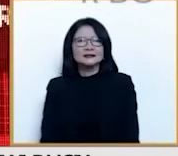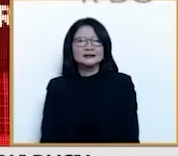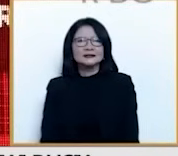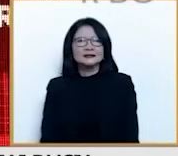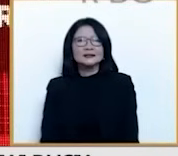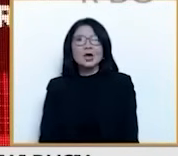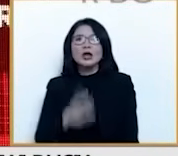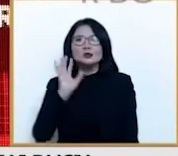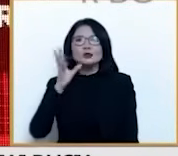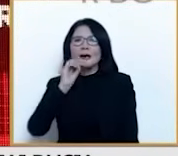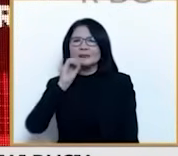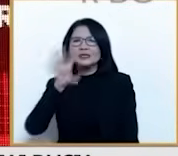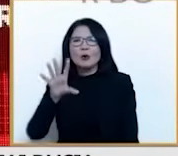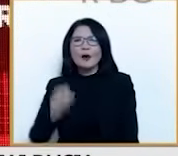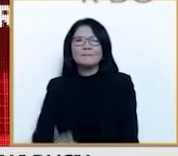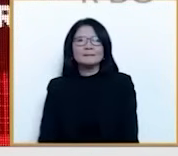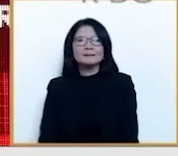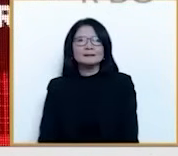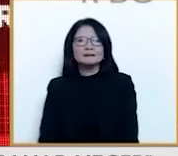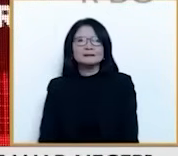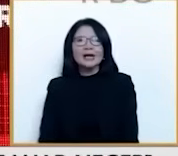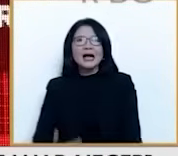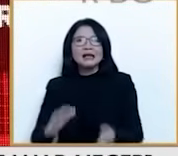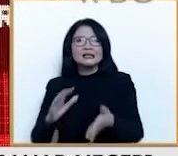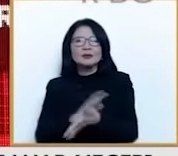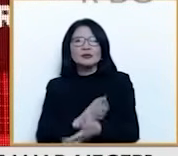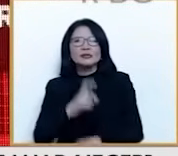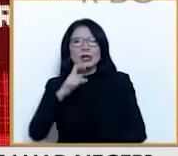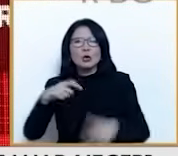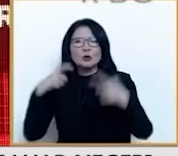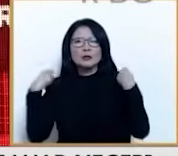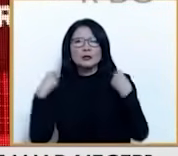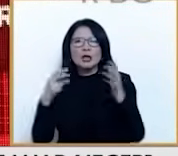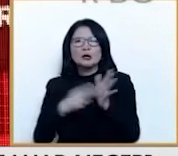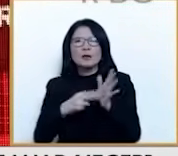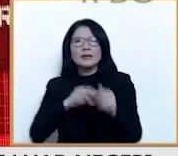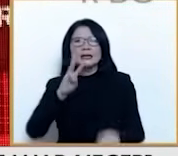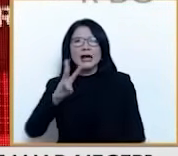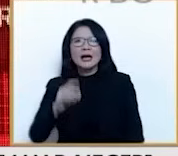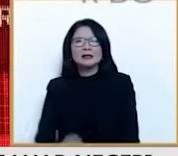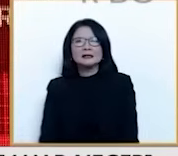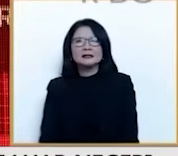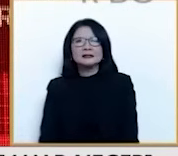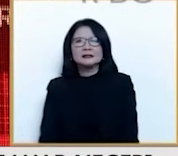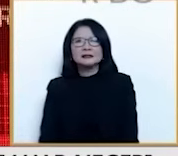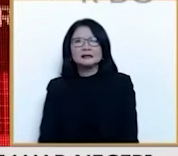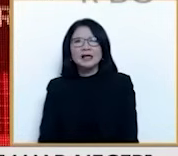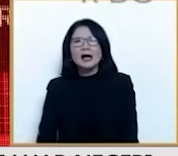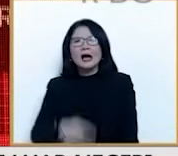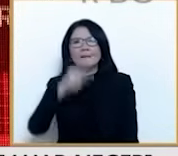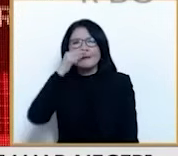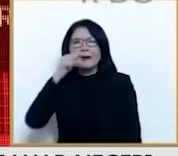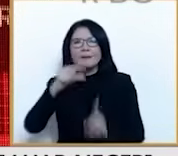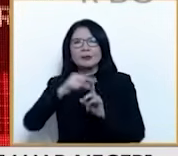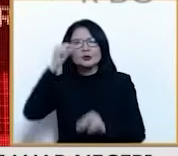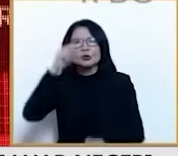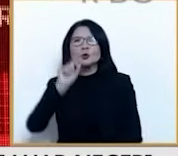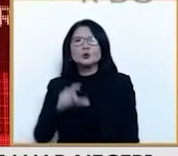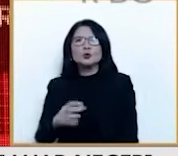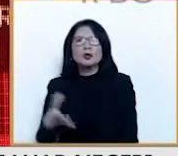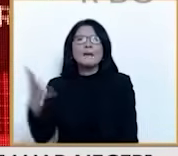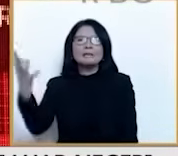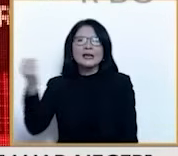jawaban. Langsung saja saya juga berikan kesempatan kepada calon gubernur nomor urut 3, Bapak Pramono Anung, untuk bisa memberikan